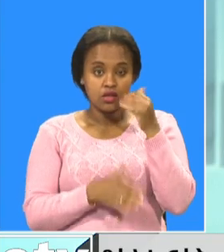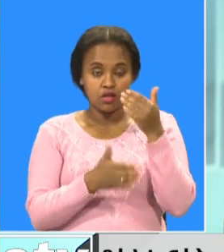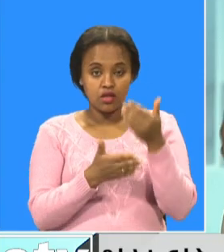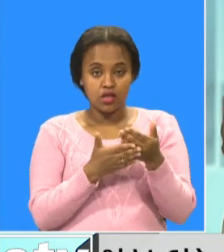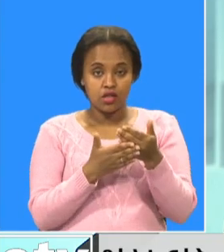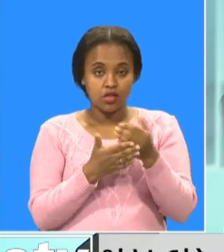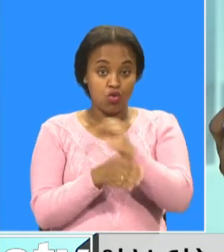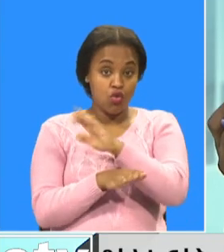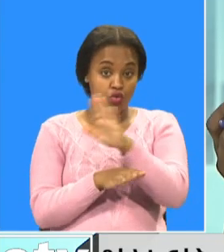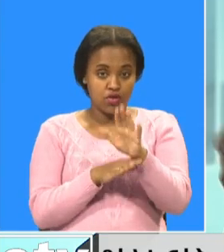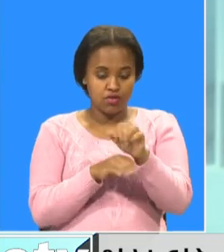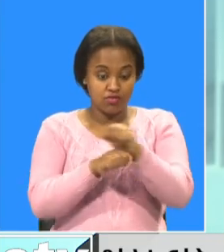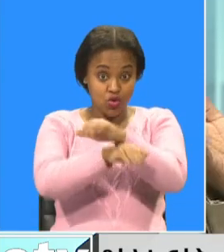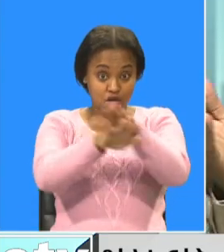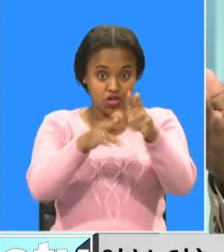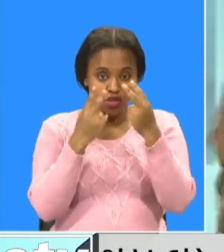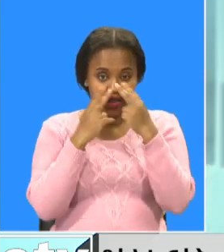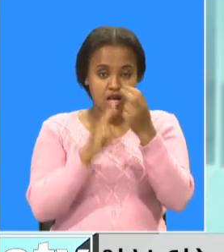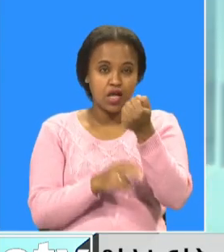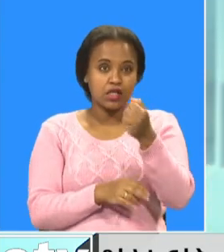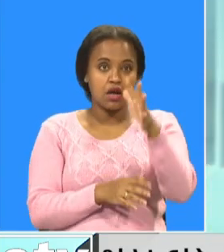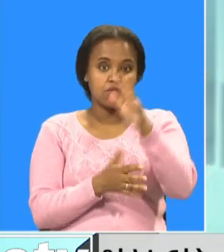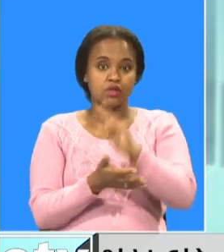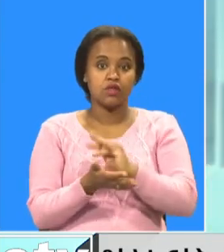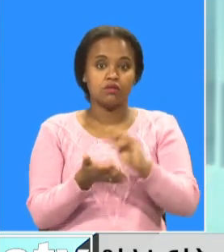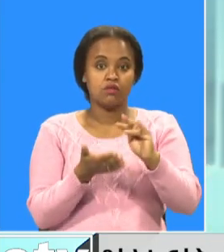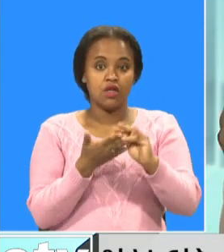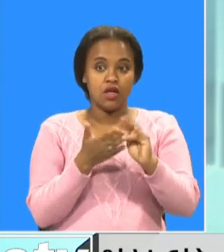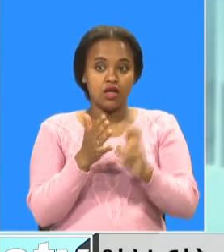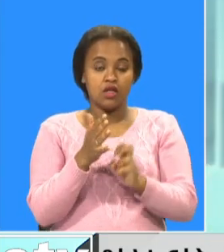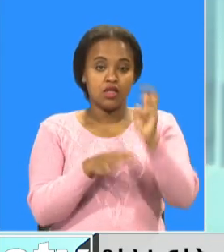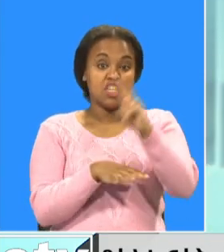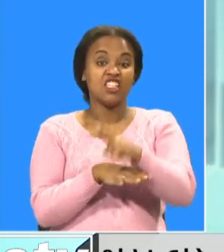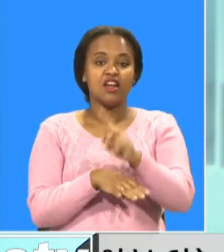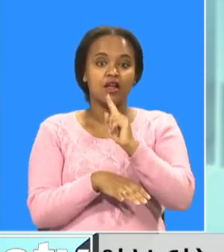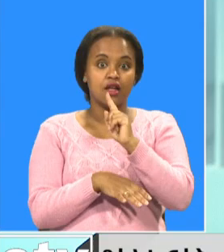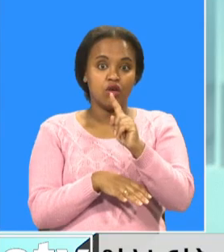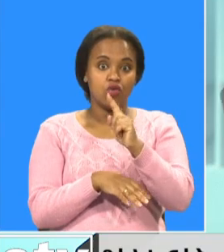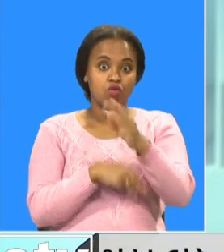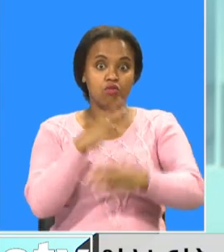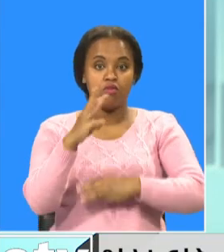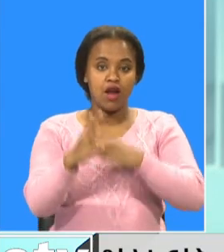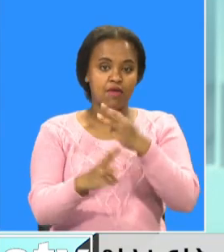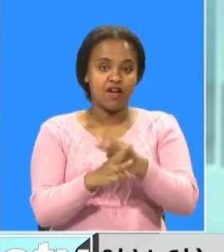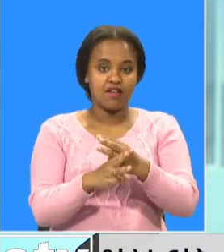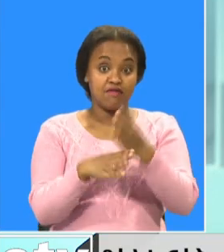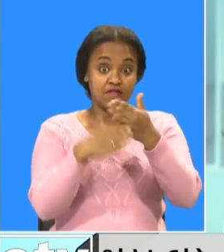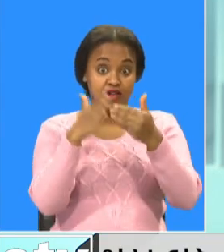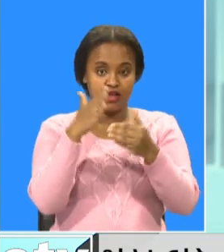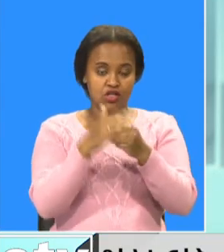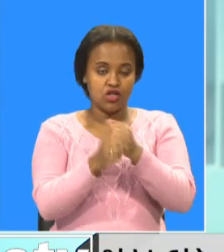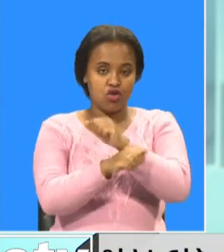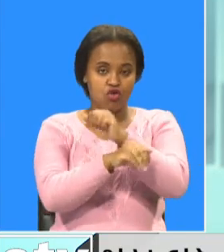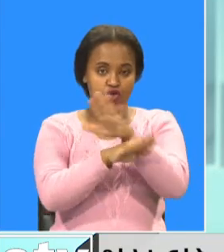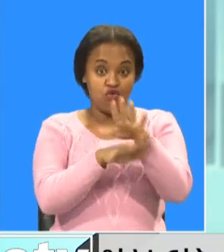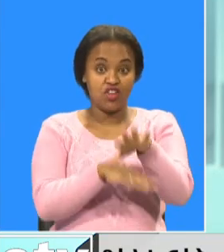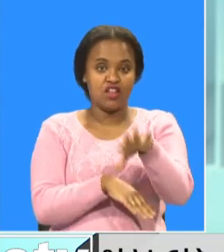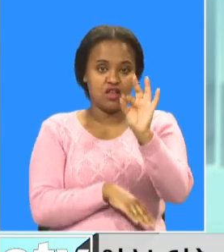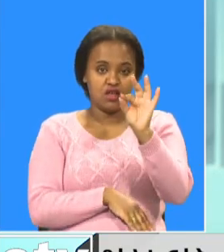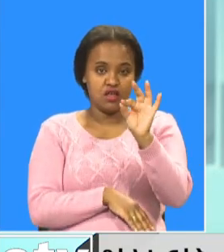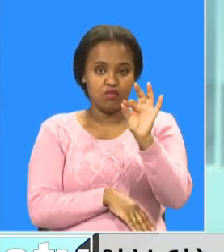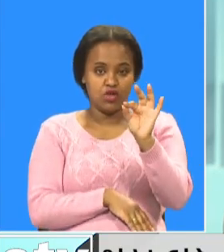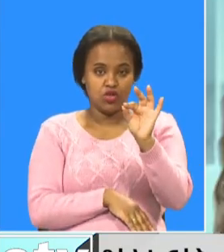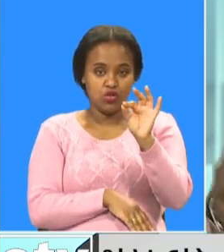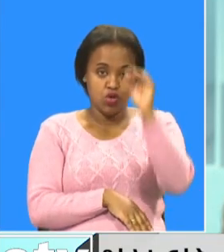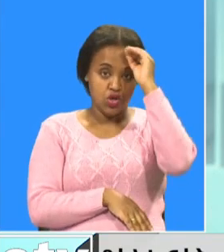ስናይ በጣም በርካታ ሰዎች አሁንም ከ15 ሚሊዮን እንደተደለለ ነው መረጃዎች የሚያሳዩት። በዓለም አቀፍ ደረጃ የኮቪድ በሽታ የተገኘባቸው ሰዎች